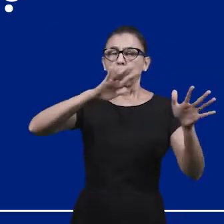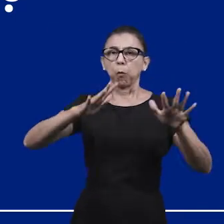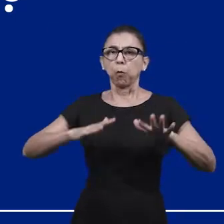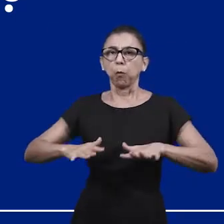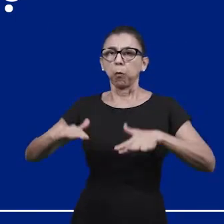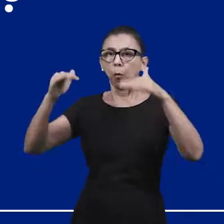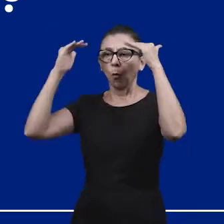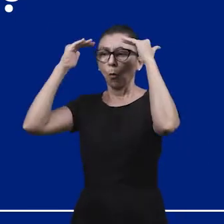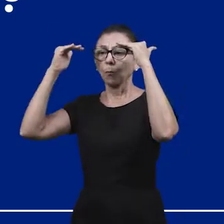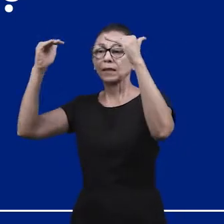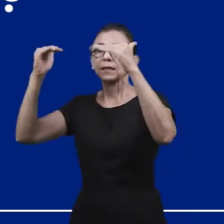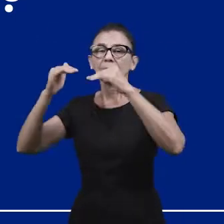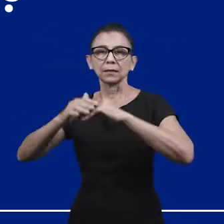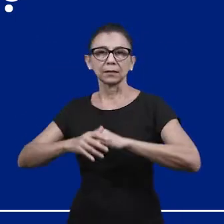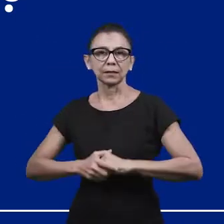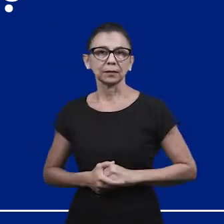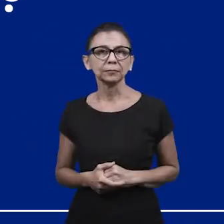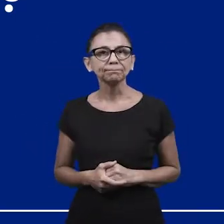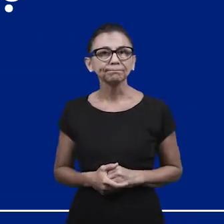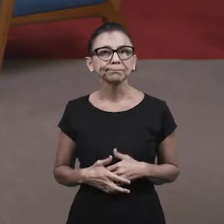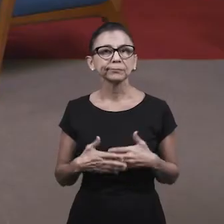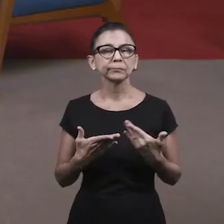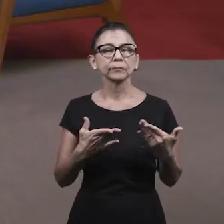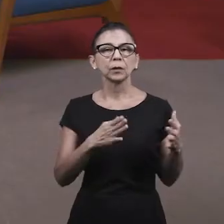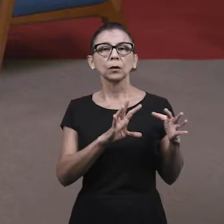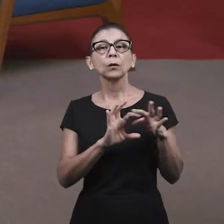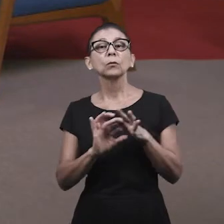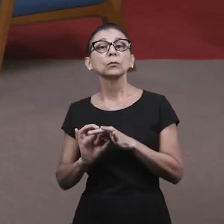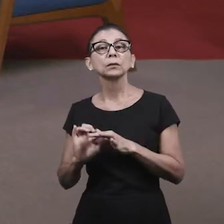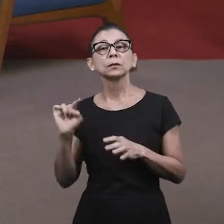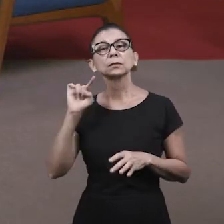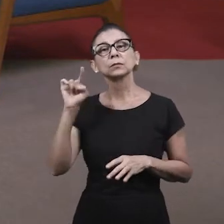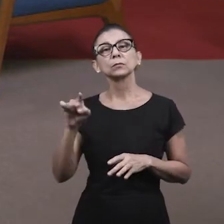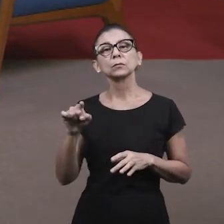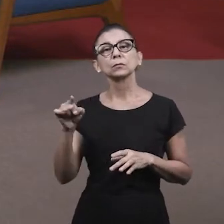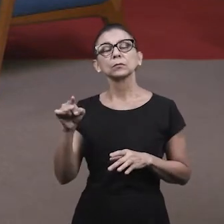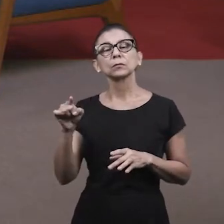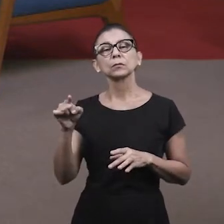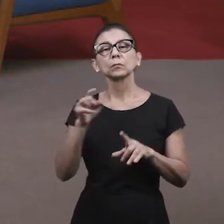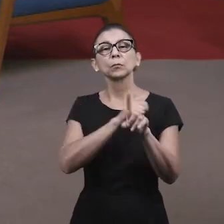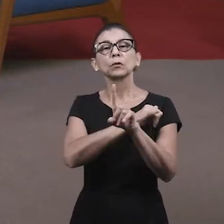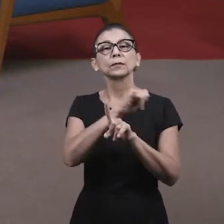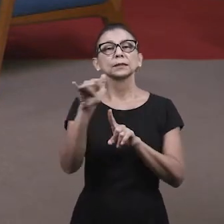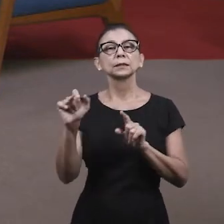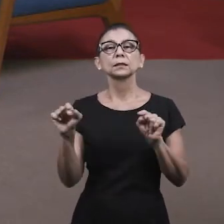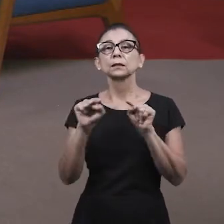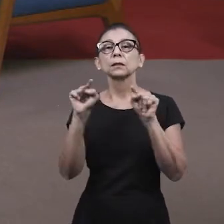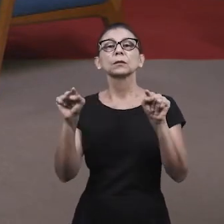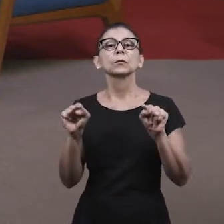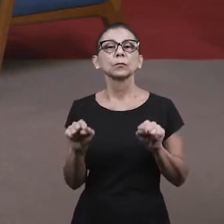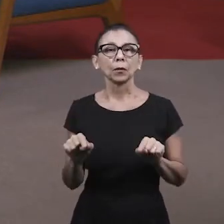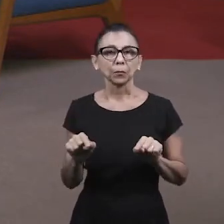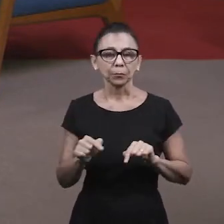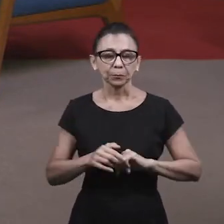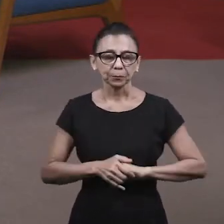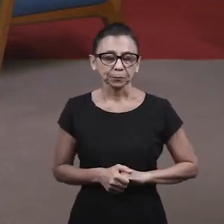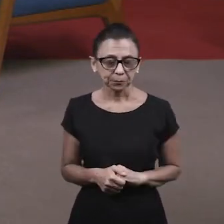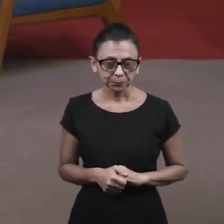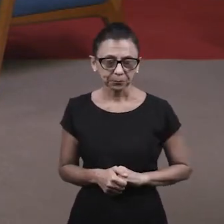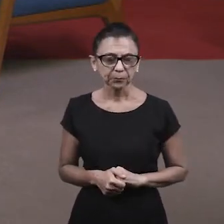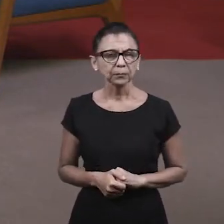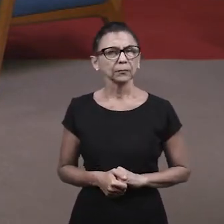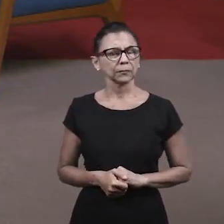et disaient les uns les autres, « Mais qui est celui qui même le vent et la mer l'obéissent? » Donc, quel est le contexte et